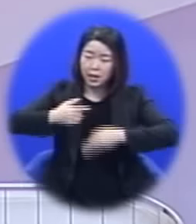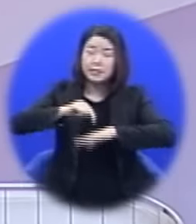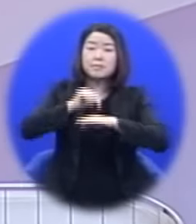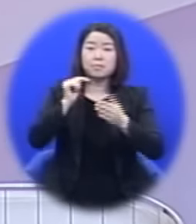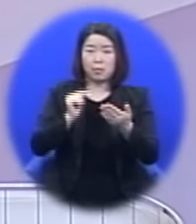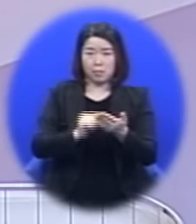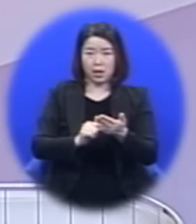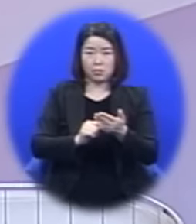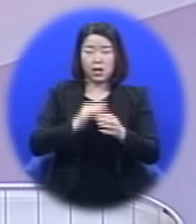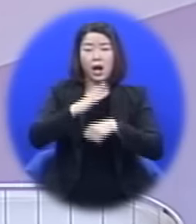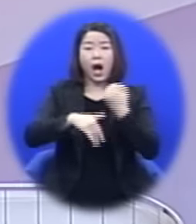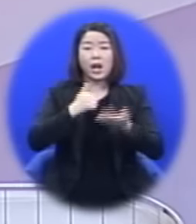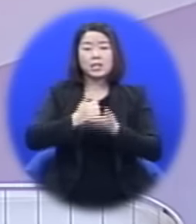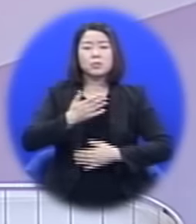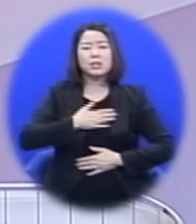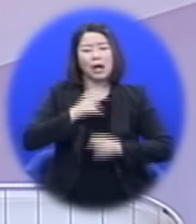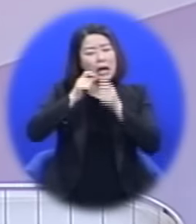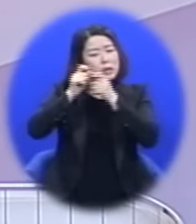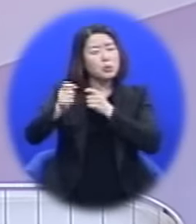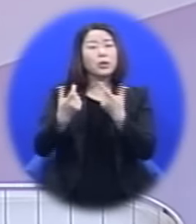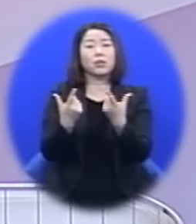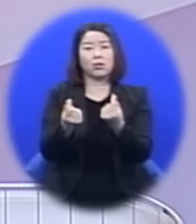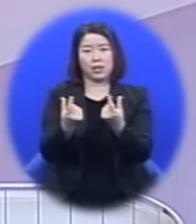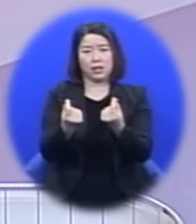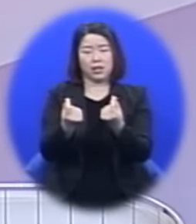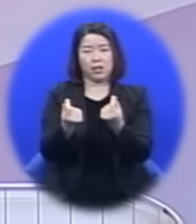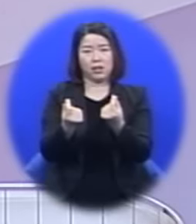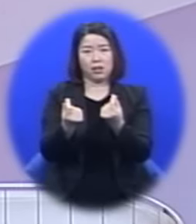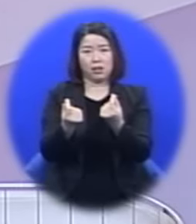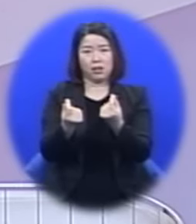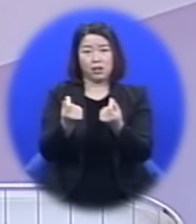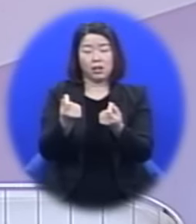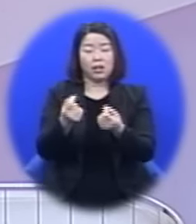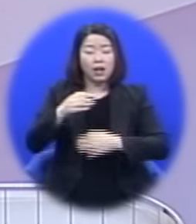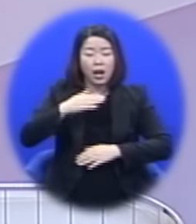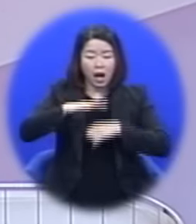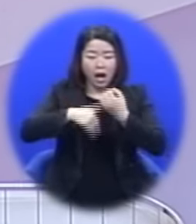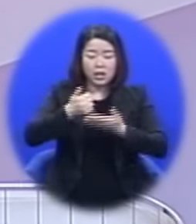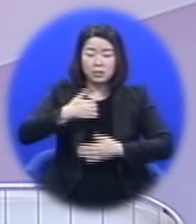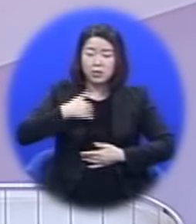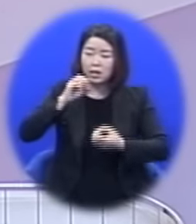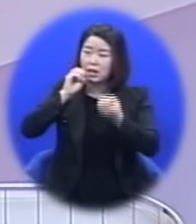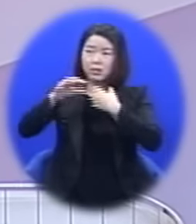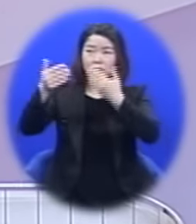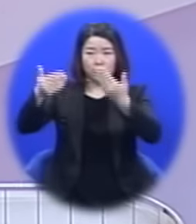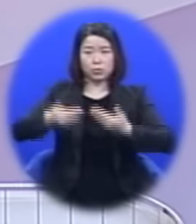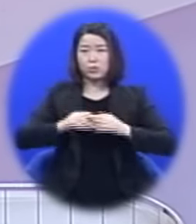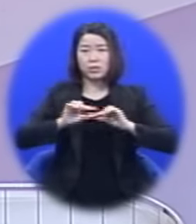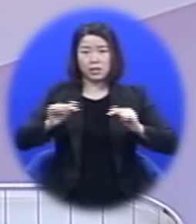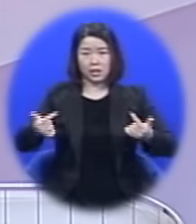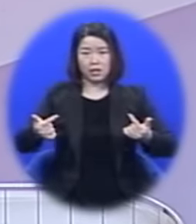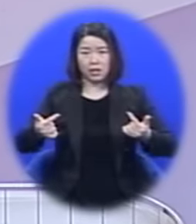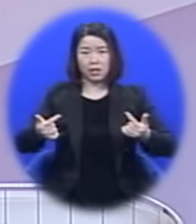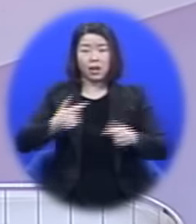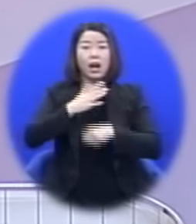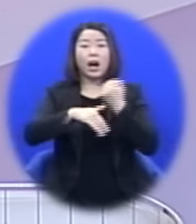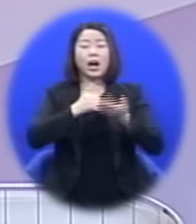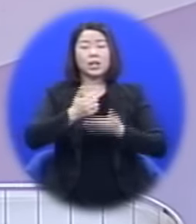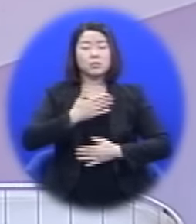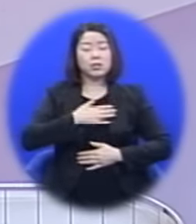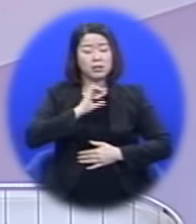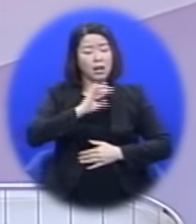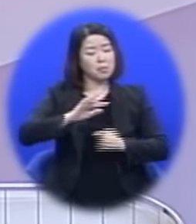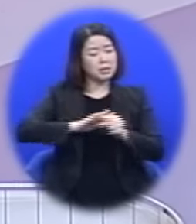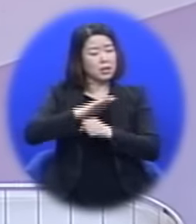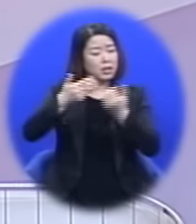하나님이 나를 속였어요, 하나님이 내게 응답하지 않아요, 하나님이 나만 사랑하지